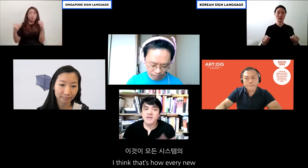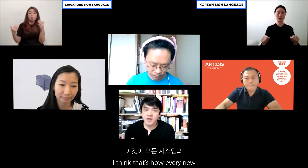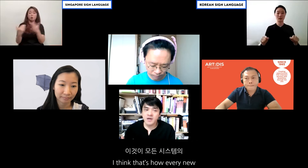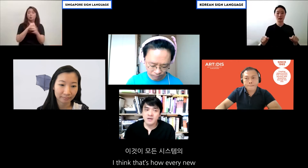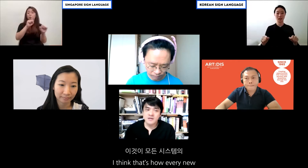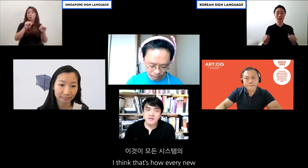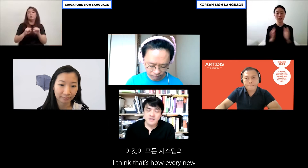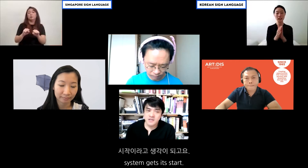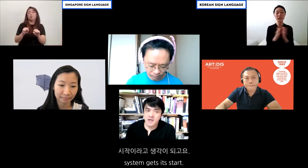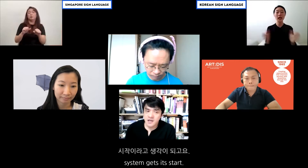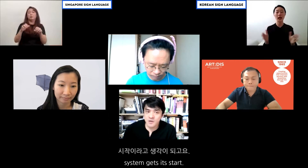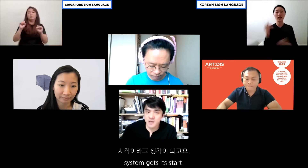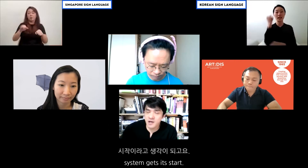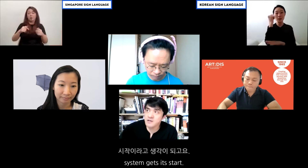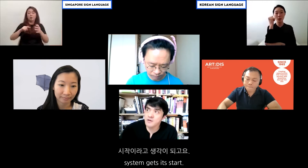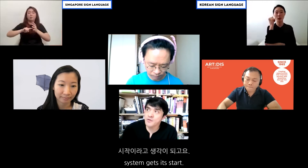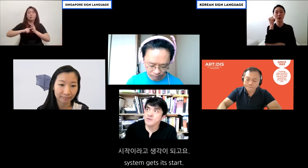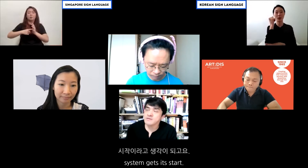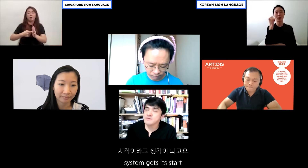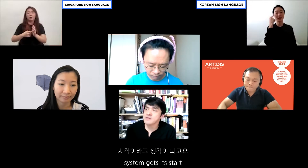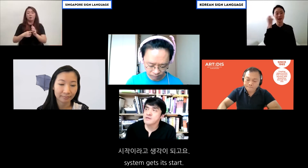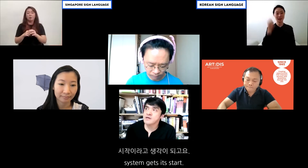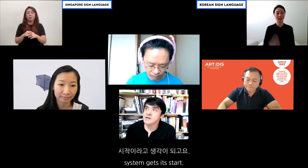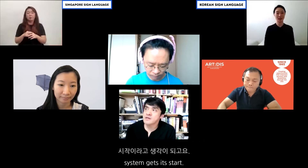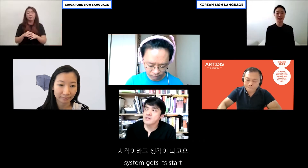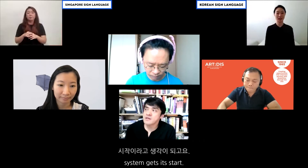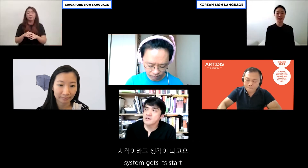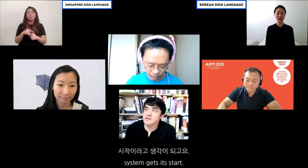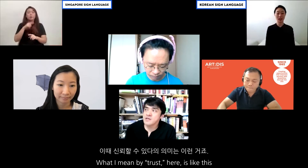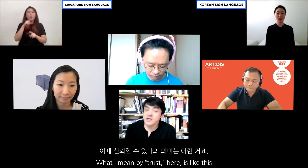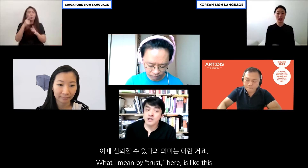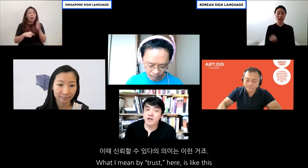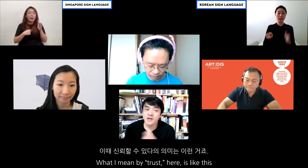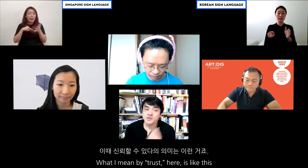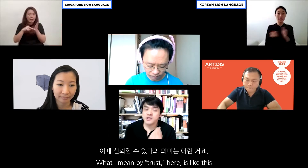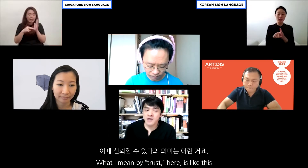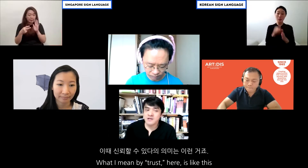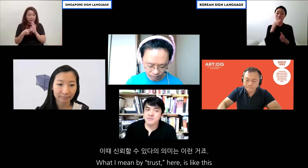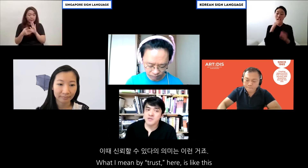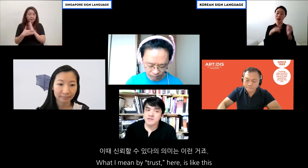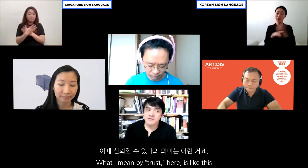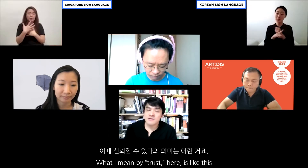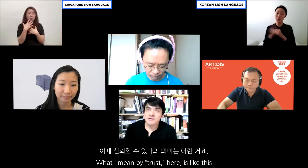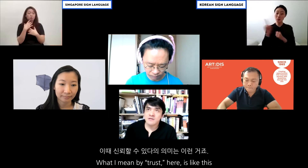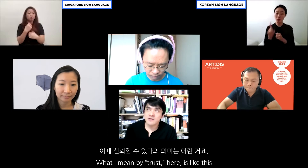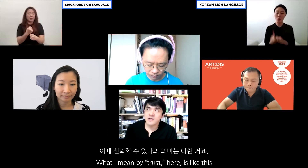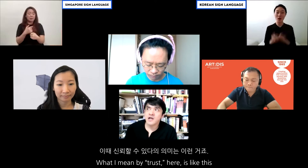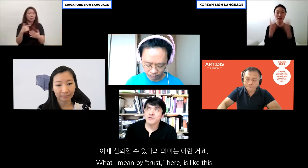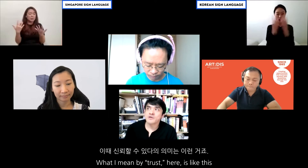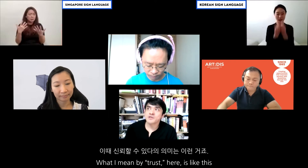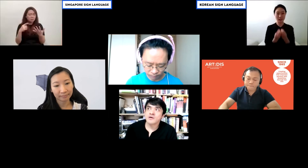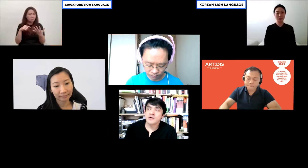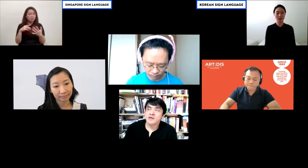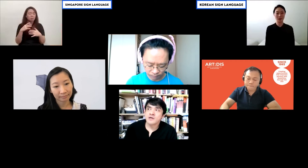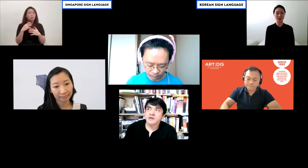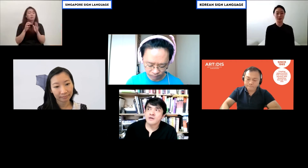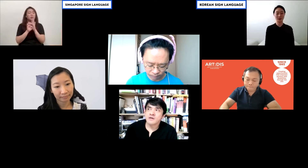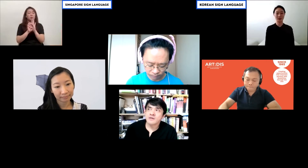모든 시스템의 시작이라고 생각이 되고요. 이때 신뢰할 수 있다의 의미는 그러니까 이런